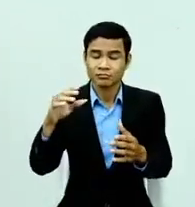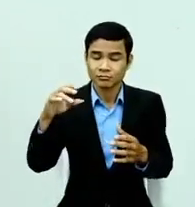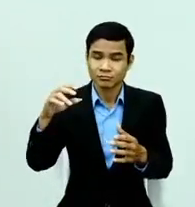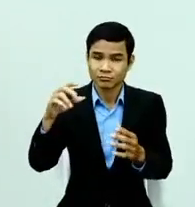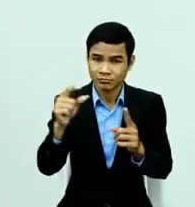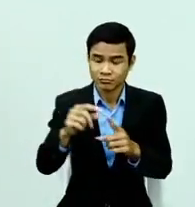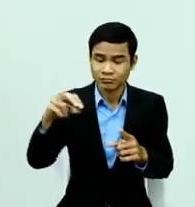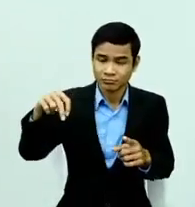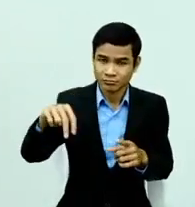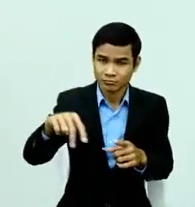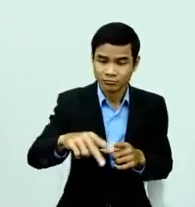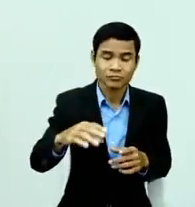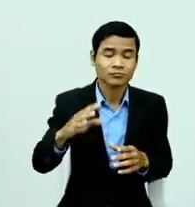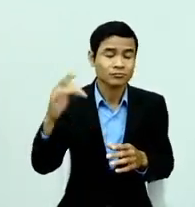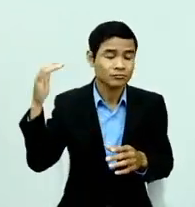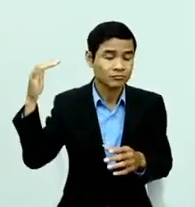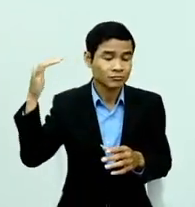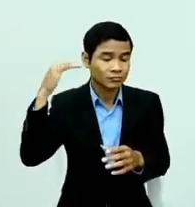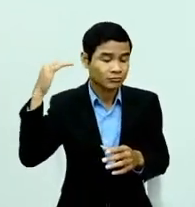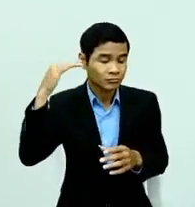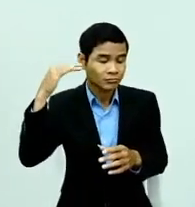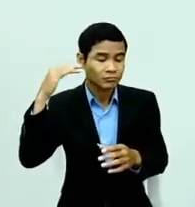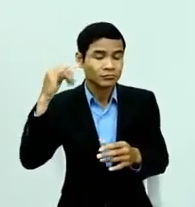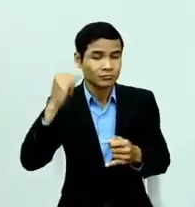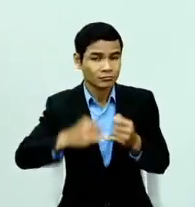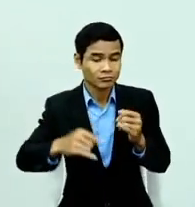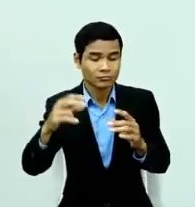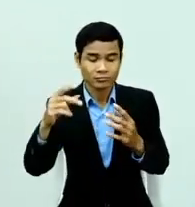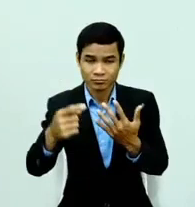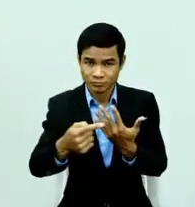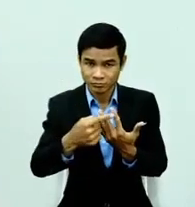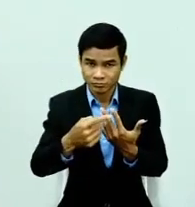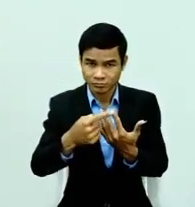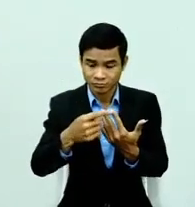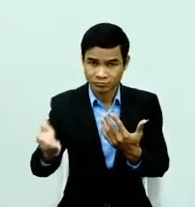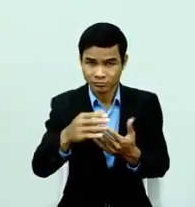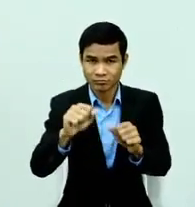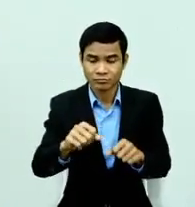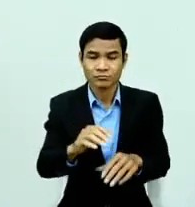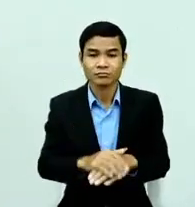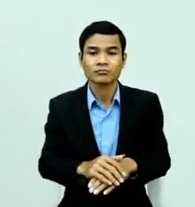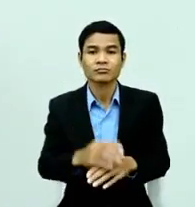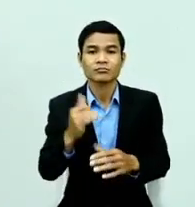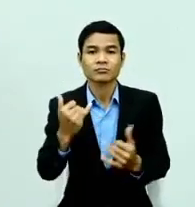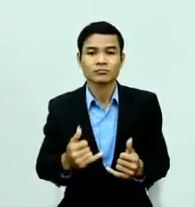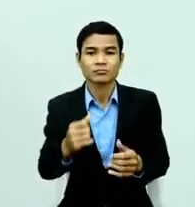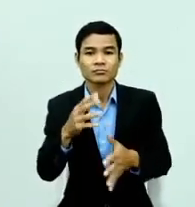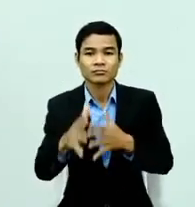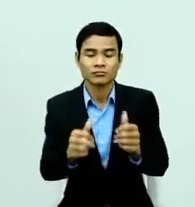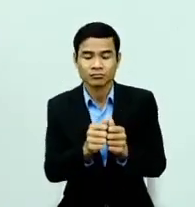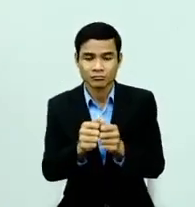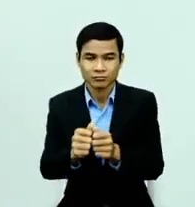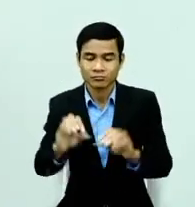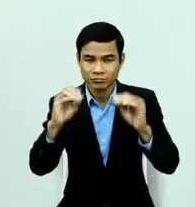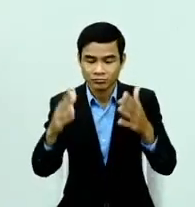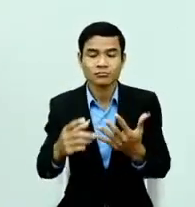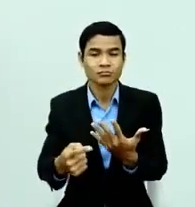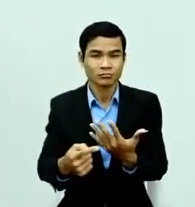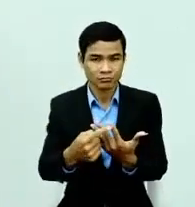bịa chó miên sâu chồng ở trải lời con cho luôn mình lời sâu ở chung mùi này cứu